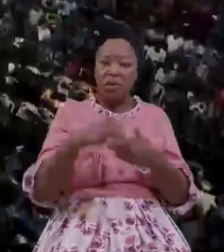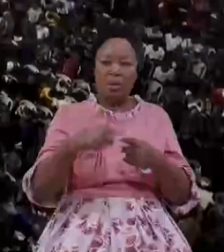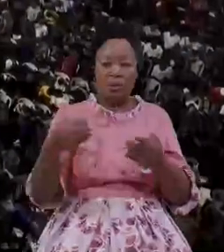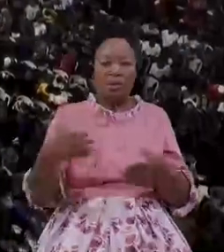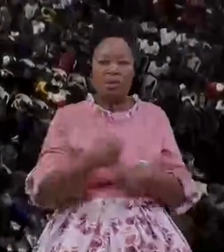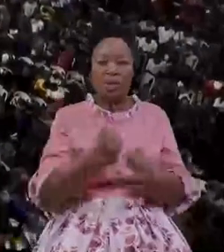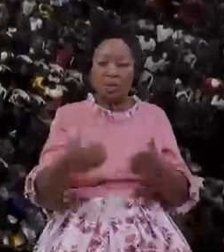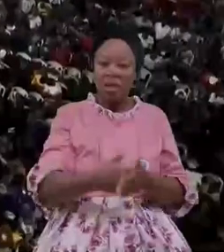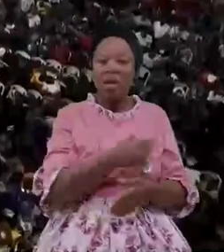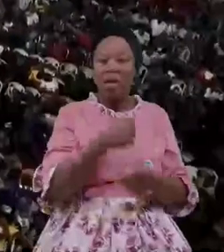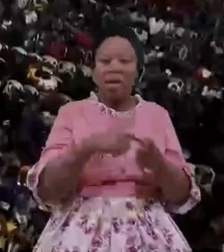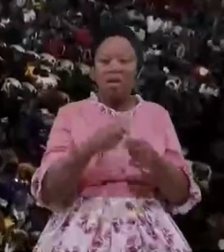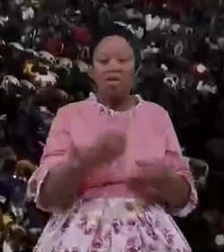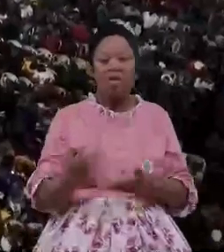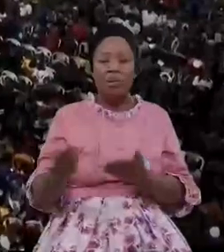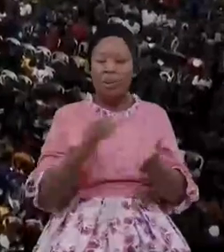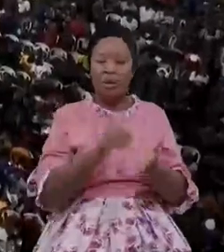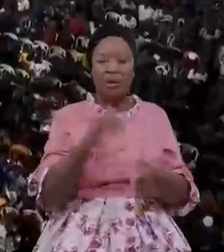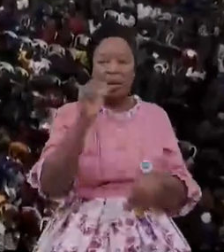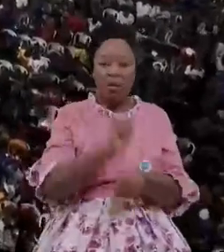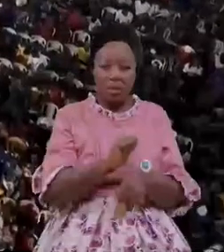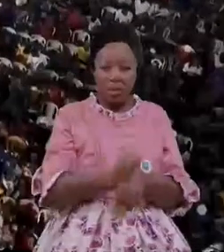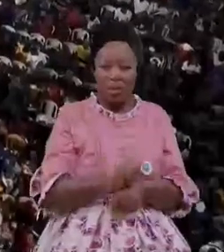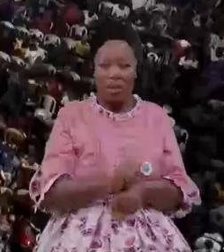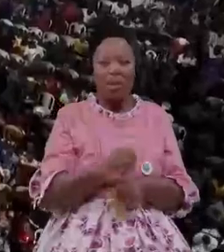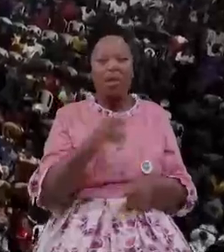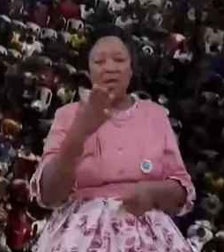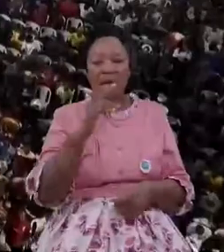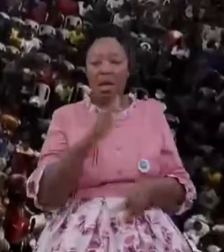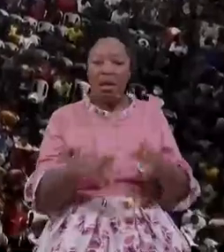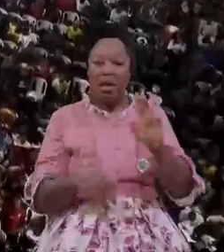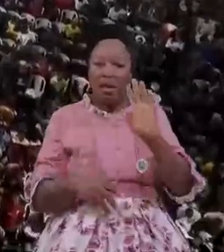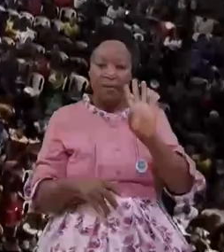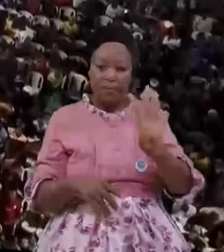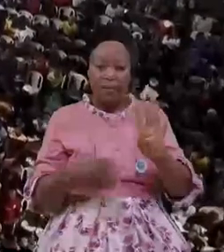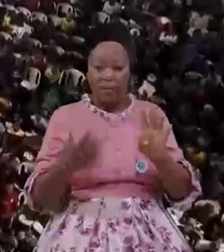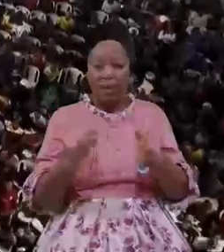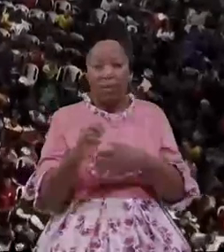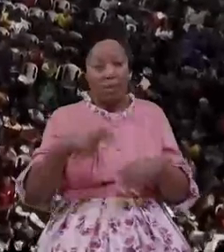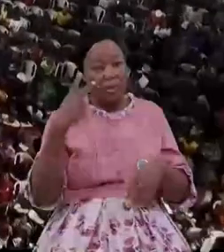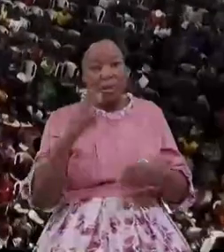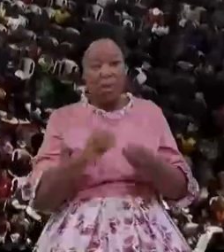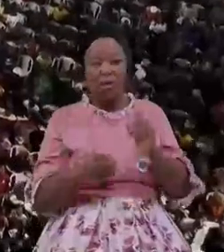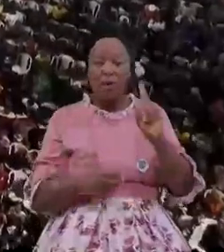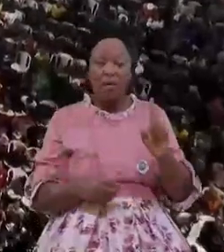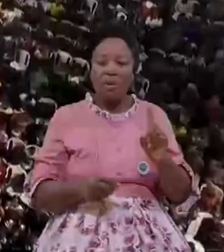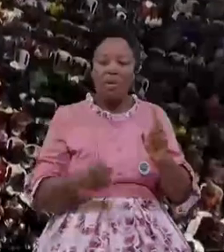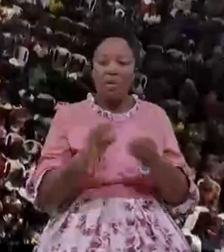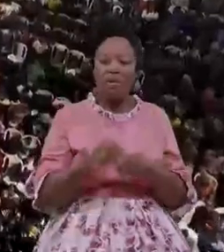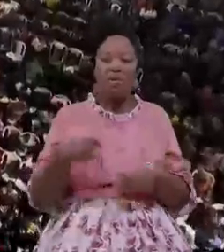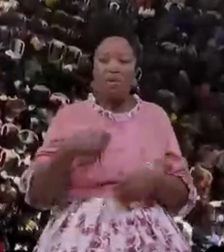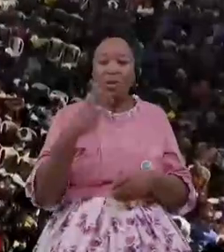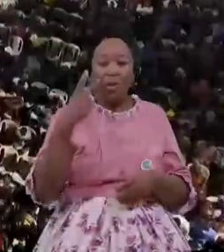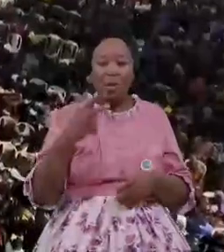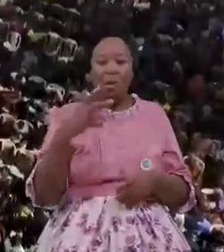renouveler à nous recommissionner nous allons voir quatre points là-bas premier point nous allons